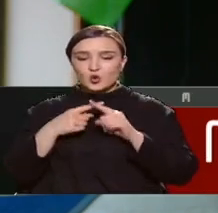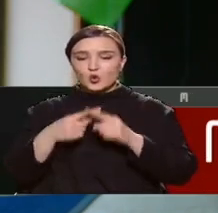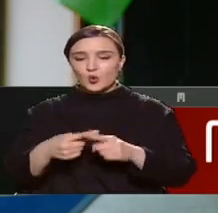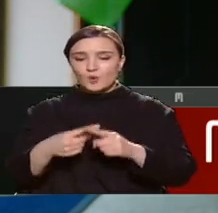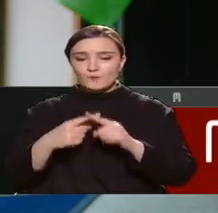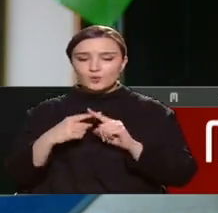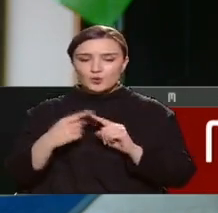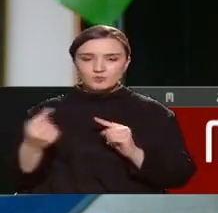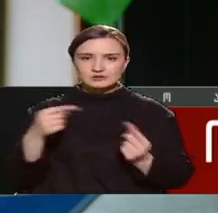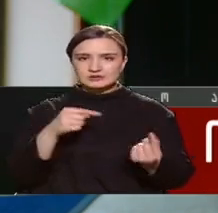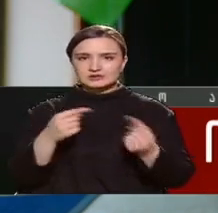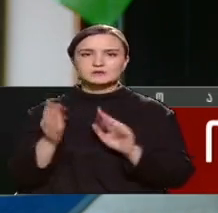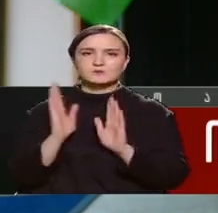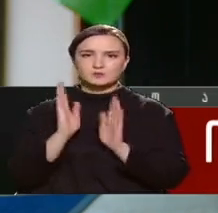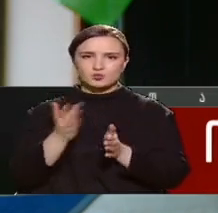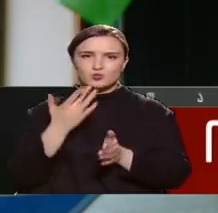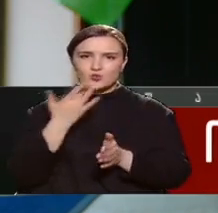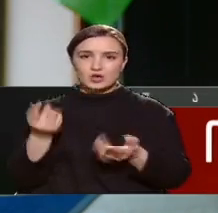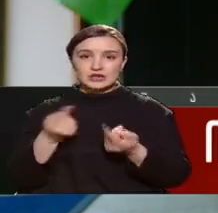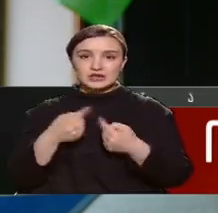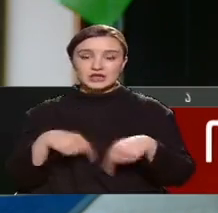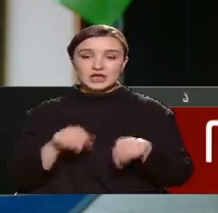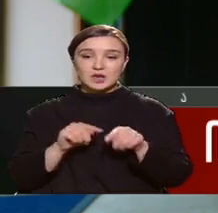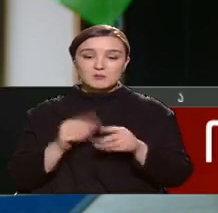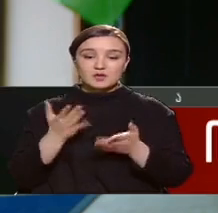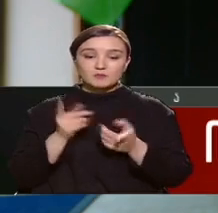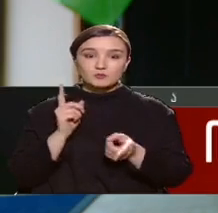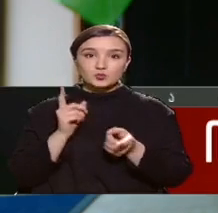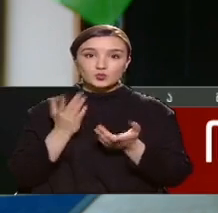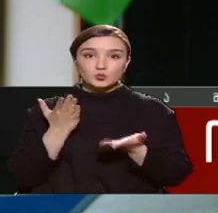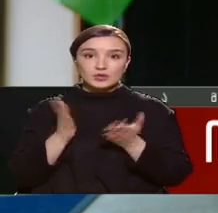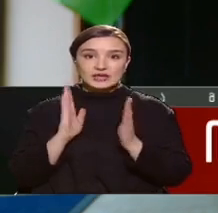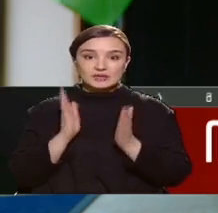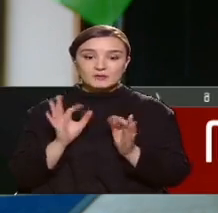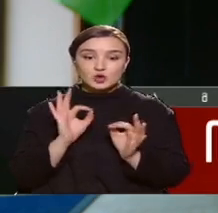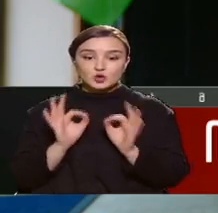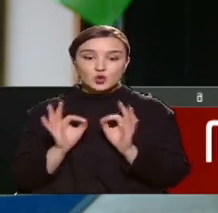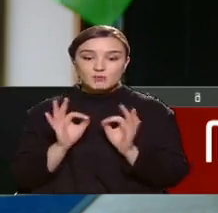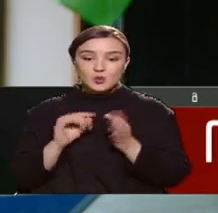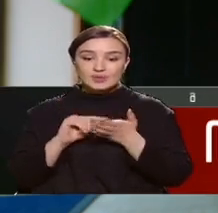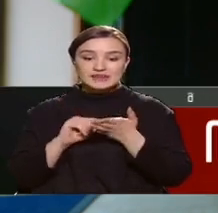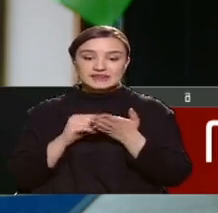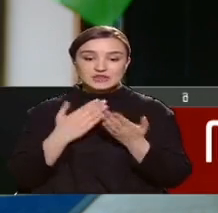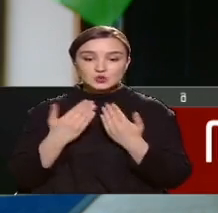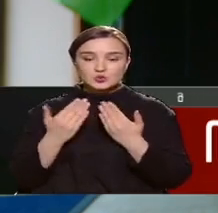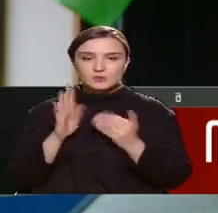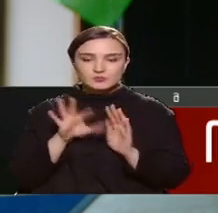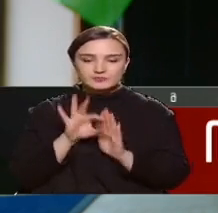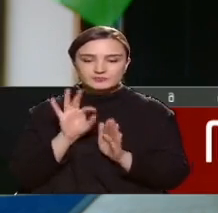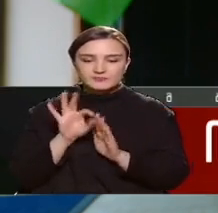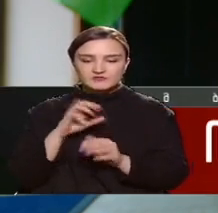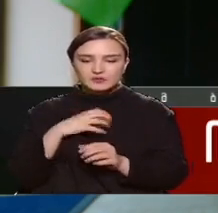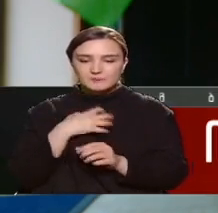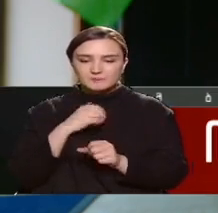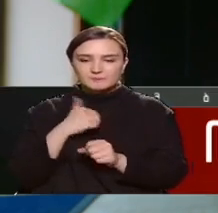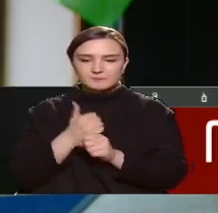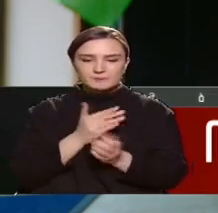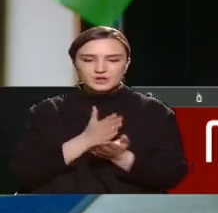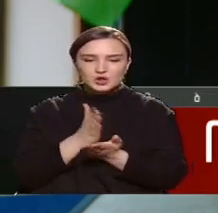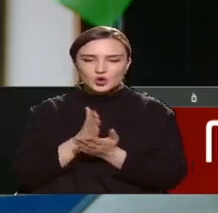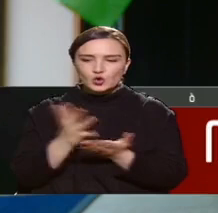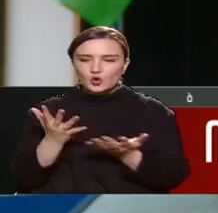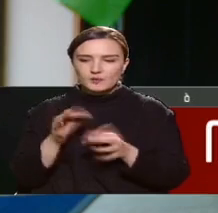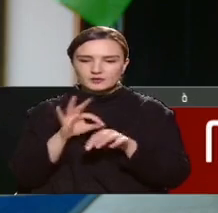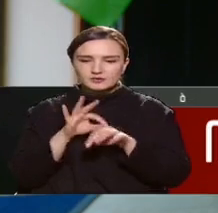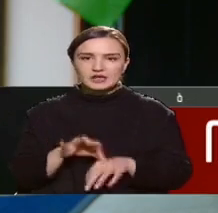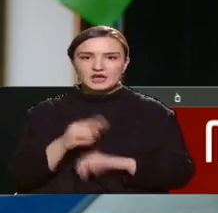respect și icneva. Dar am tu gwekneva, asta e normal, discuția, și le-am ucătesat, a arcet prioritatea bi, da, is canone bi mi-i odis reforme bi